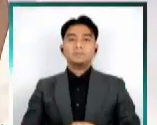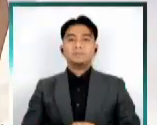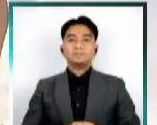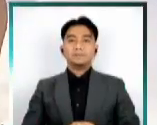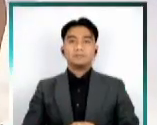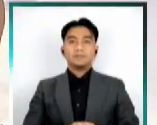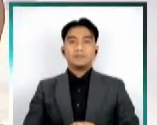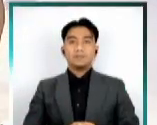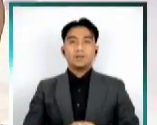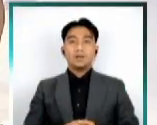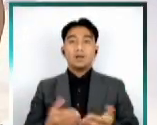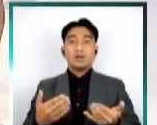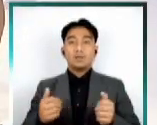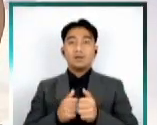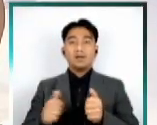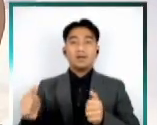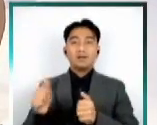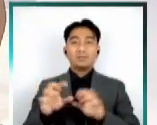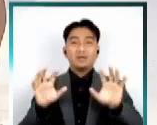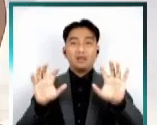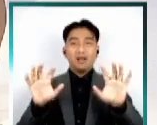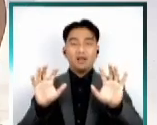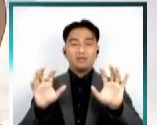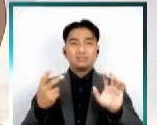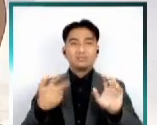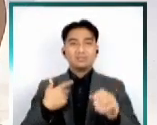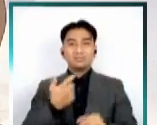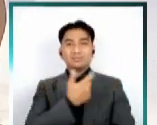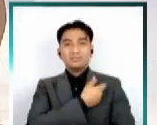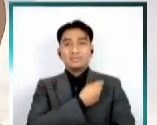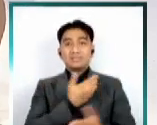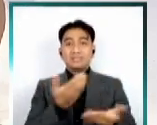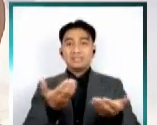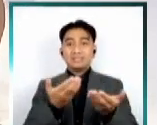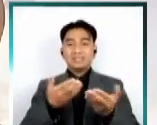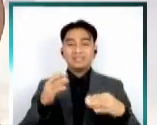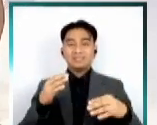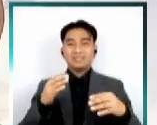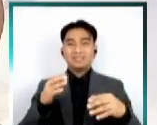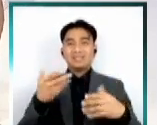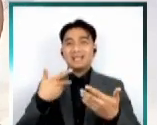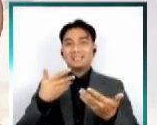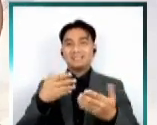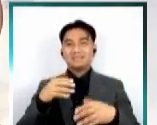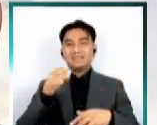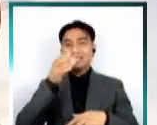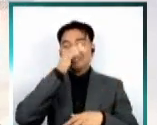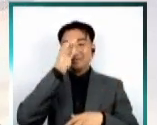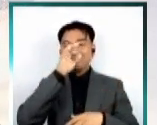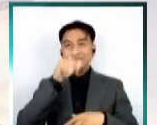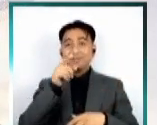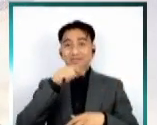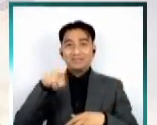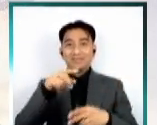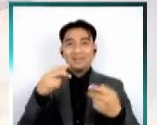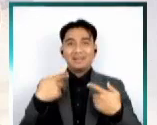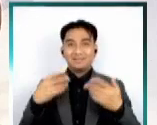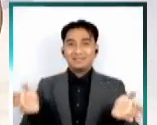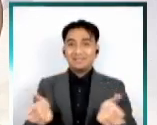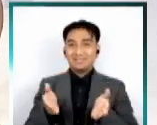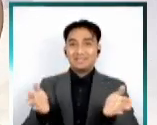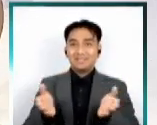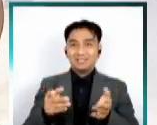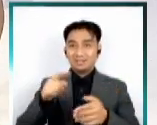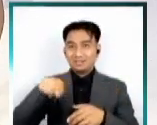Advance Halloween ng pakulo sa isang bakunahan sa Cebu City. Ano, mag-iengganyo kaya? May engganyo kaya kayo yung